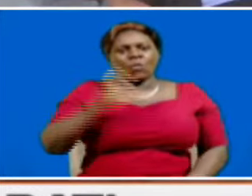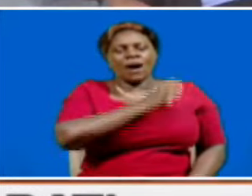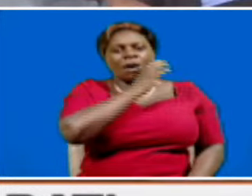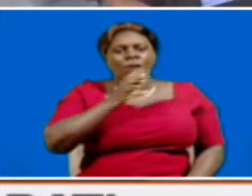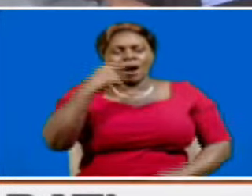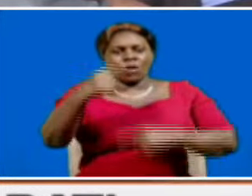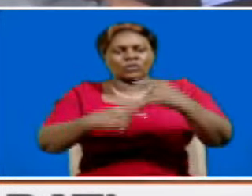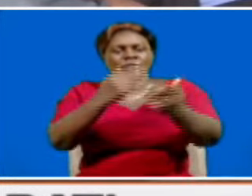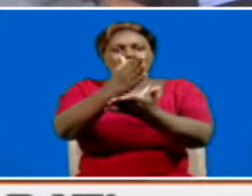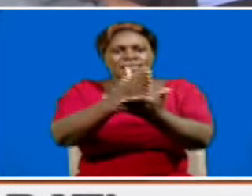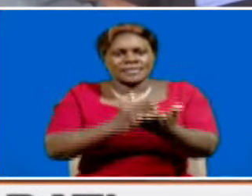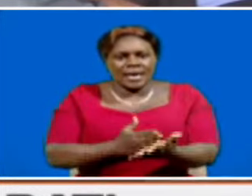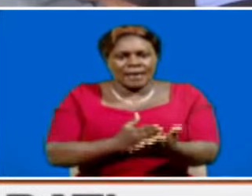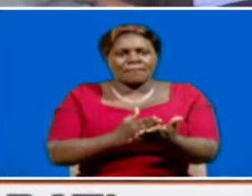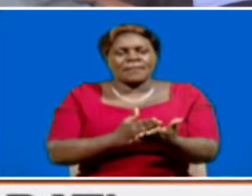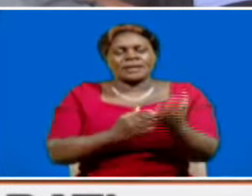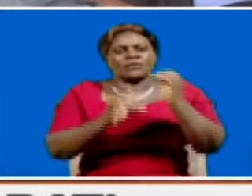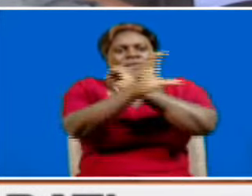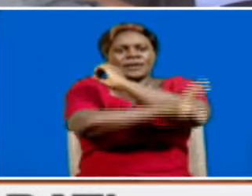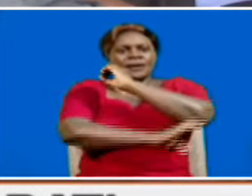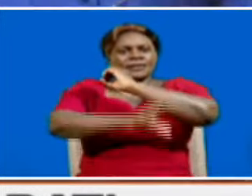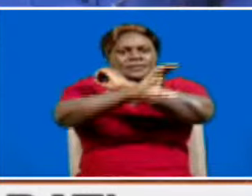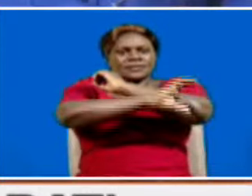inaendelea katika baadhi ya maeneo nchini.